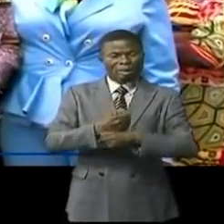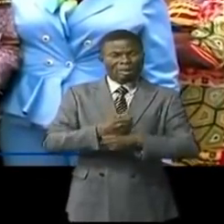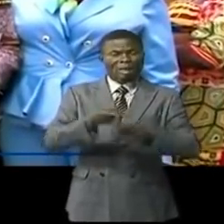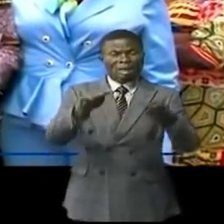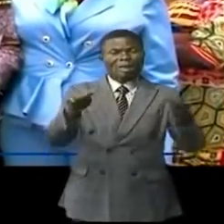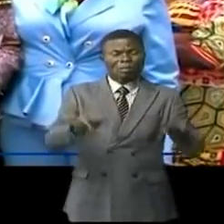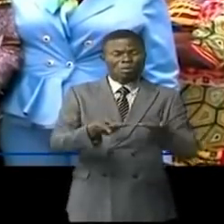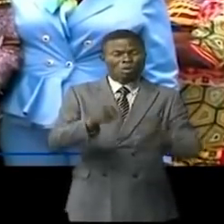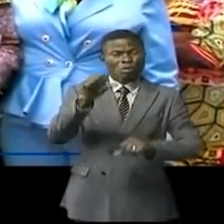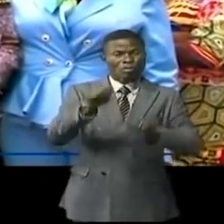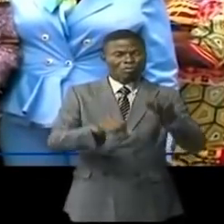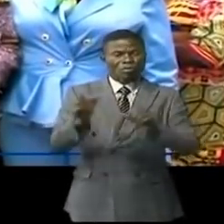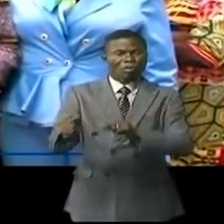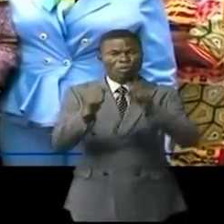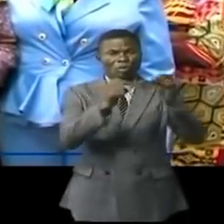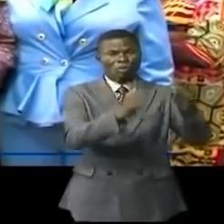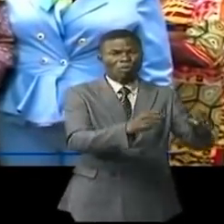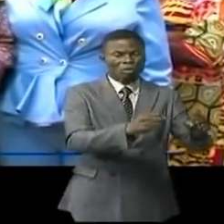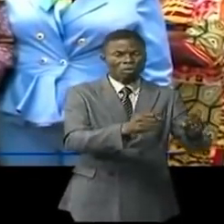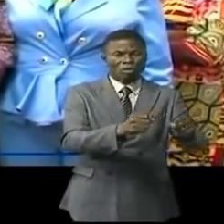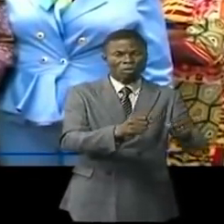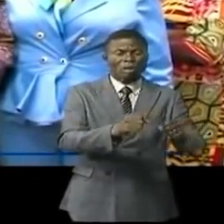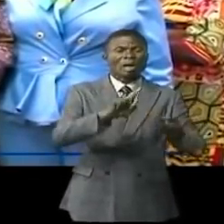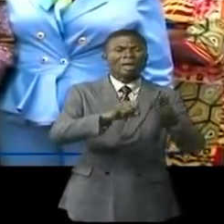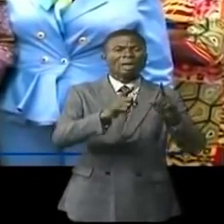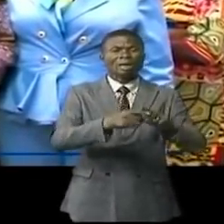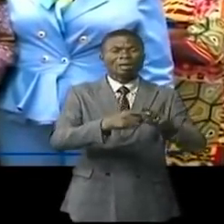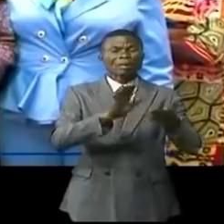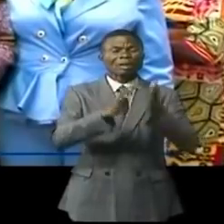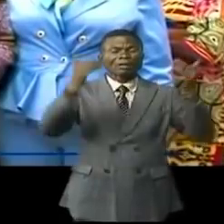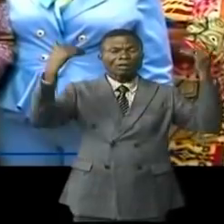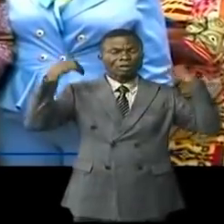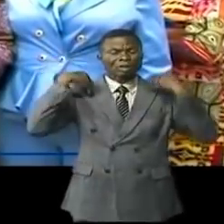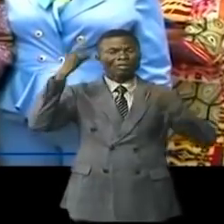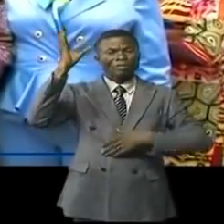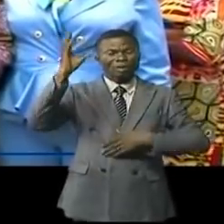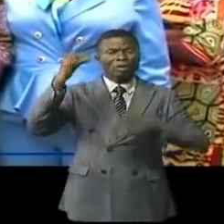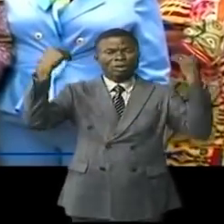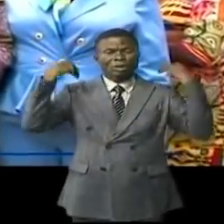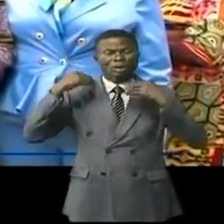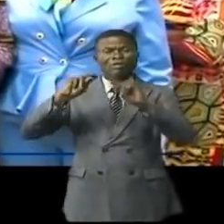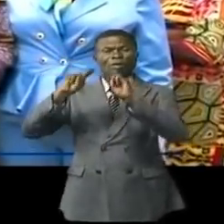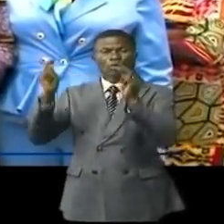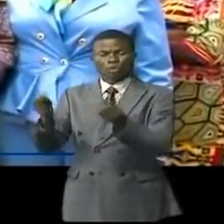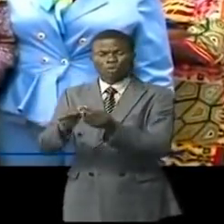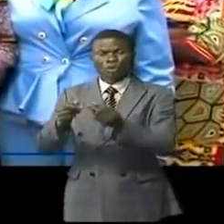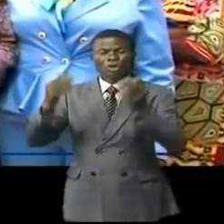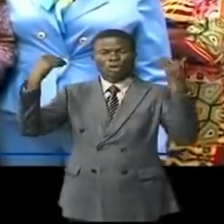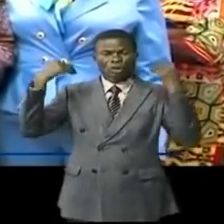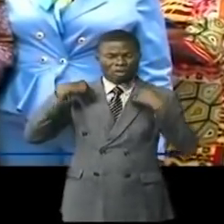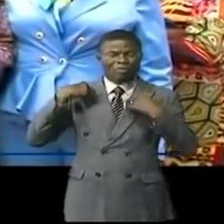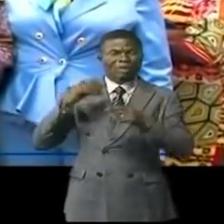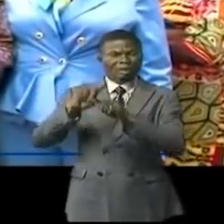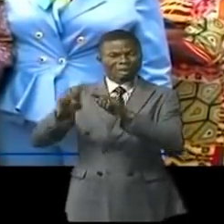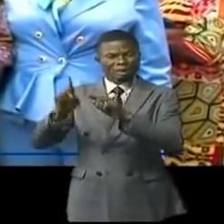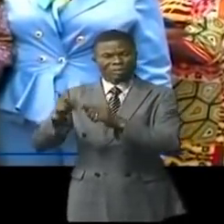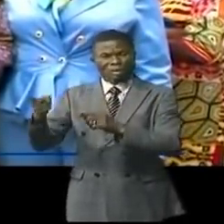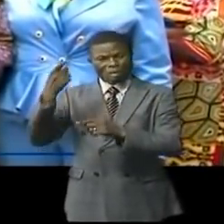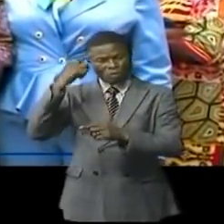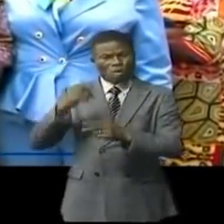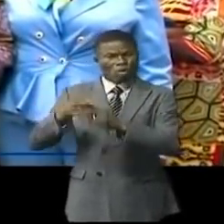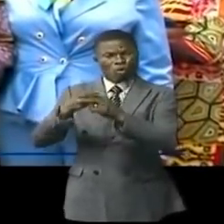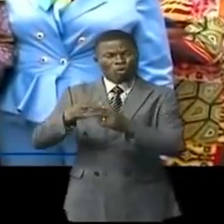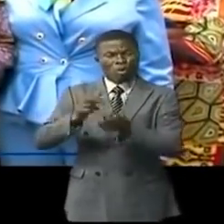fait pour placer le leur comme chef coutumier, chef de groupement et chef de chefferie en fait d'assouvir